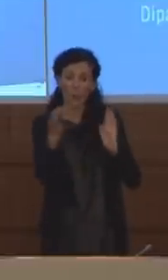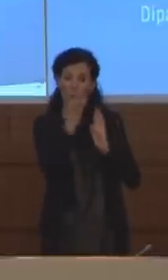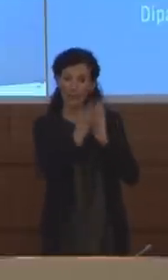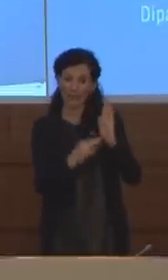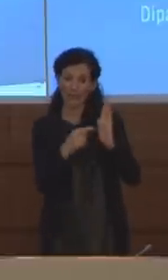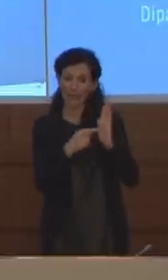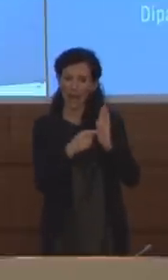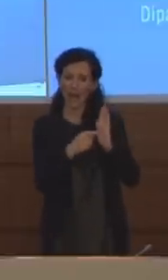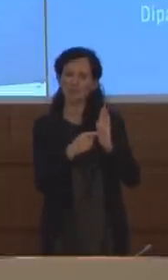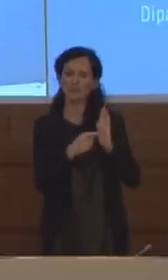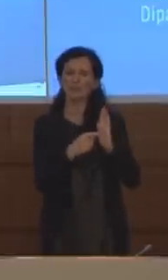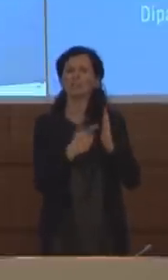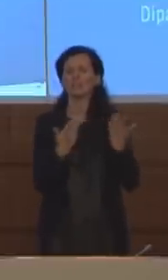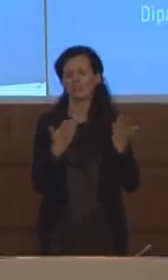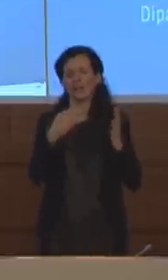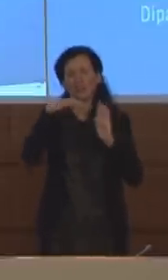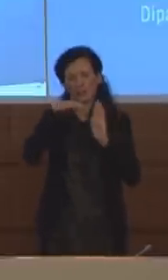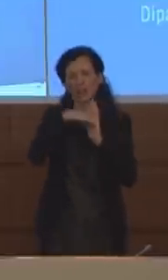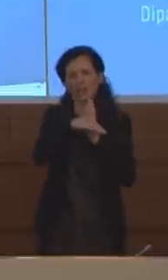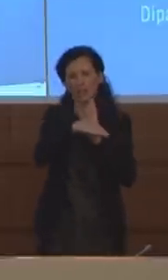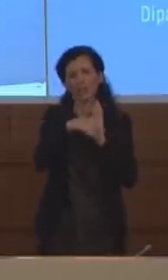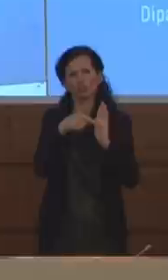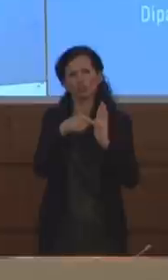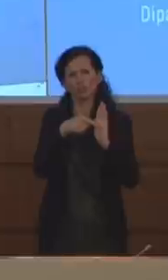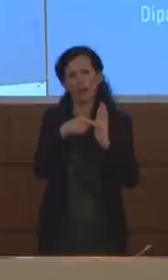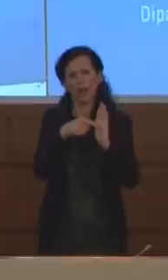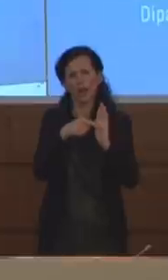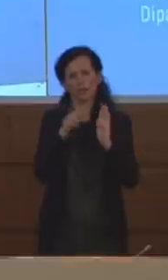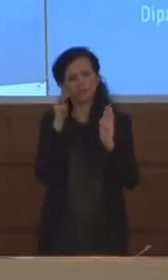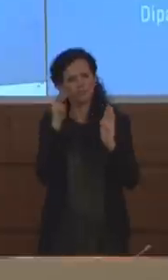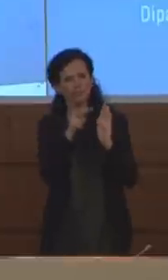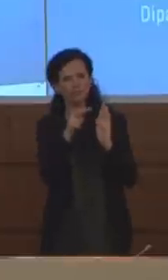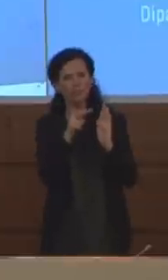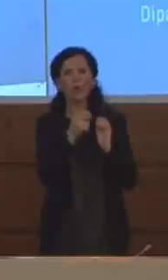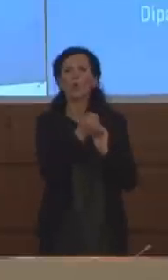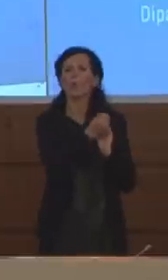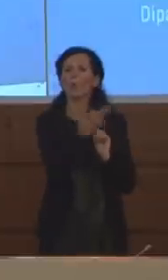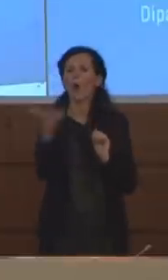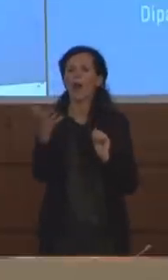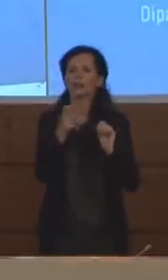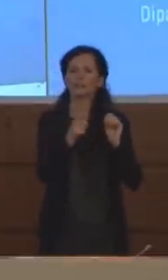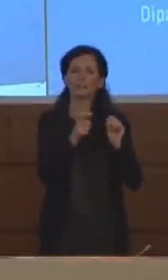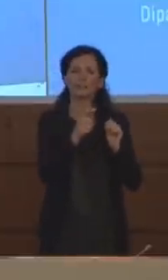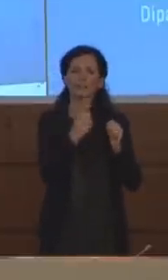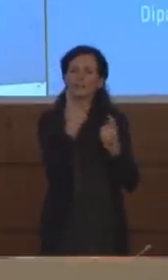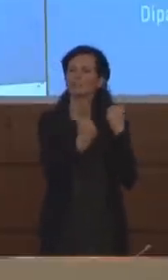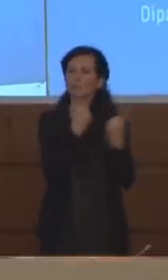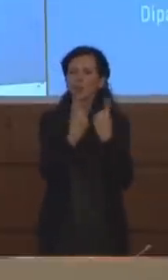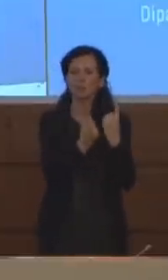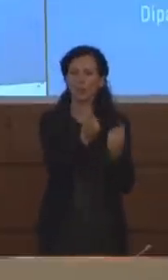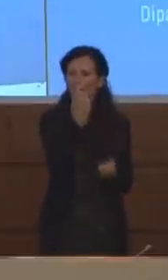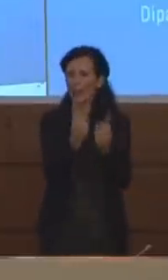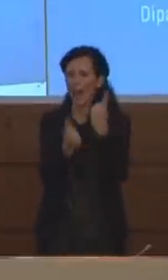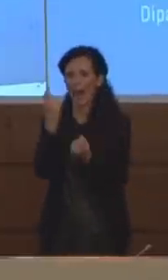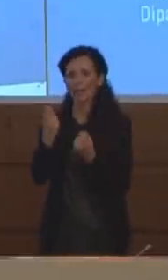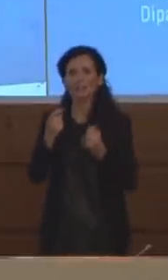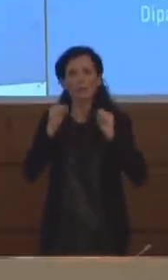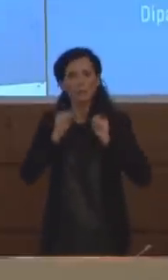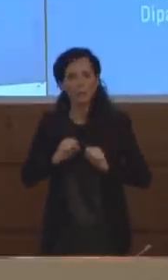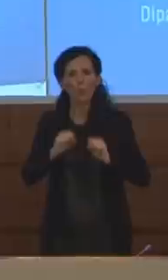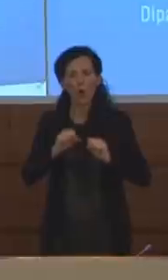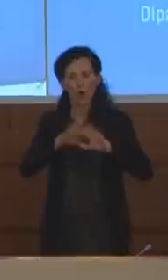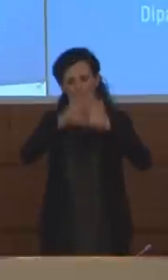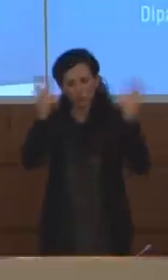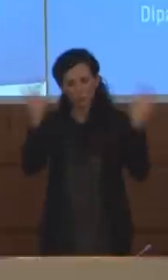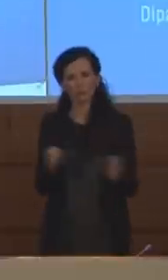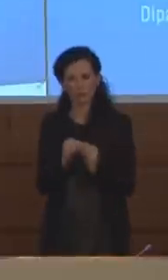chiaro che la decrescita tiene conto anche del denominatore cioè da quanti sono i casi che possiamo fare io credo che questo è un dato